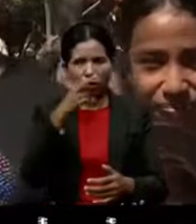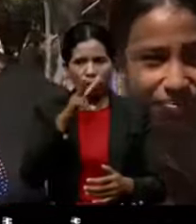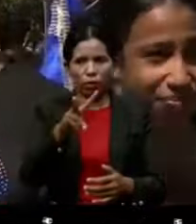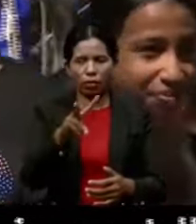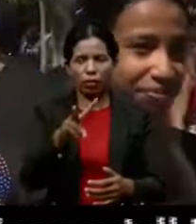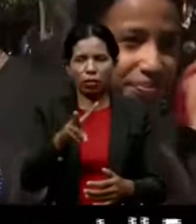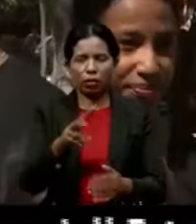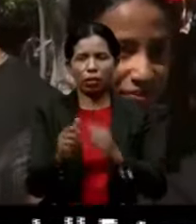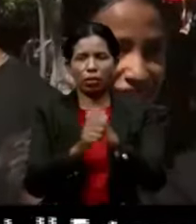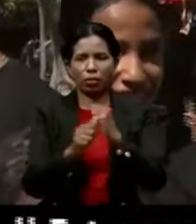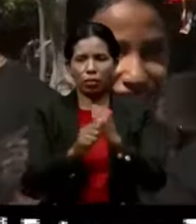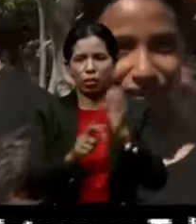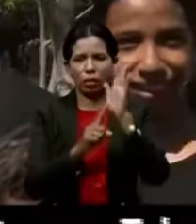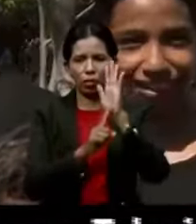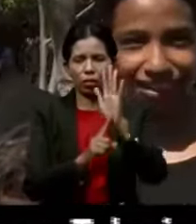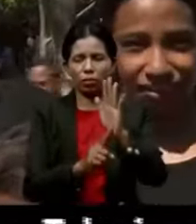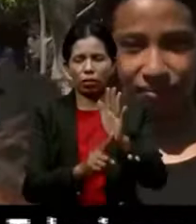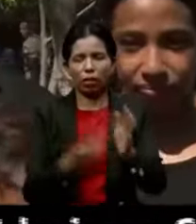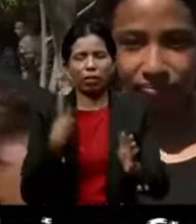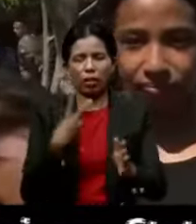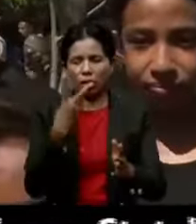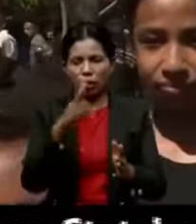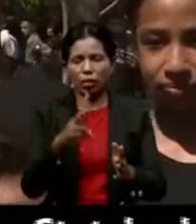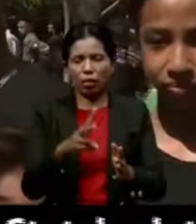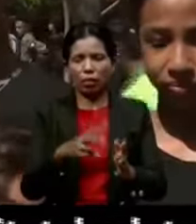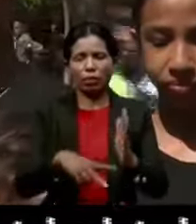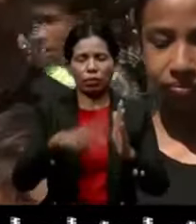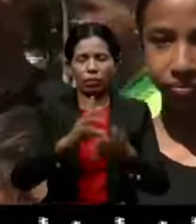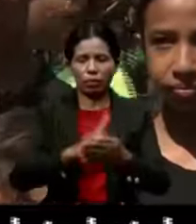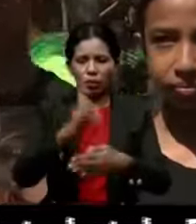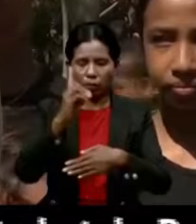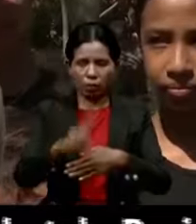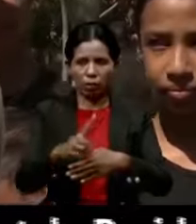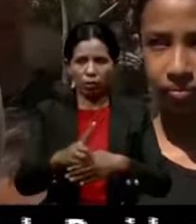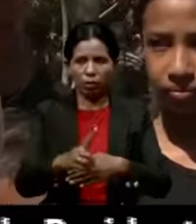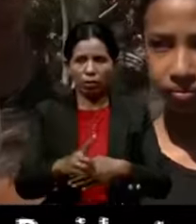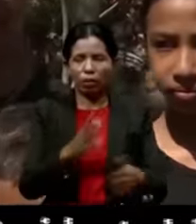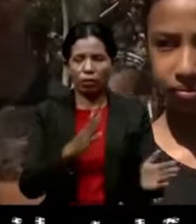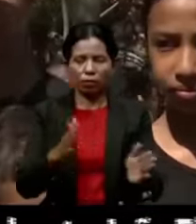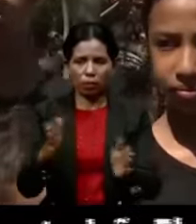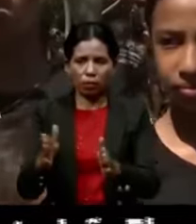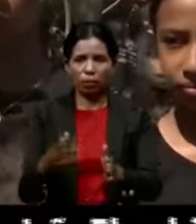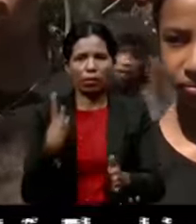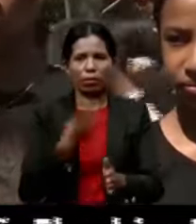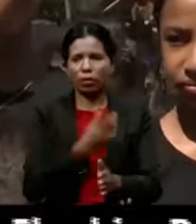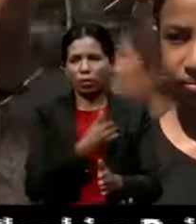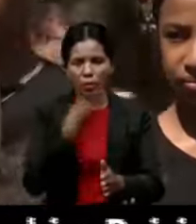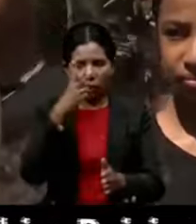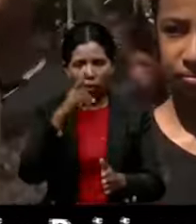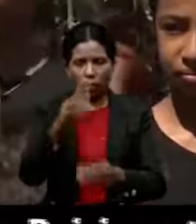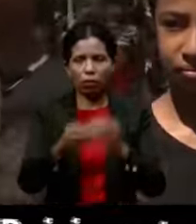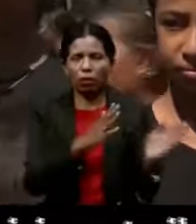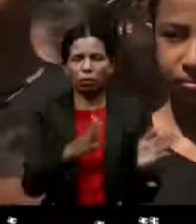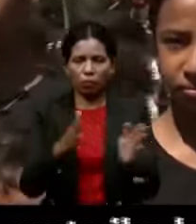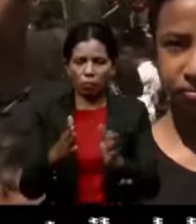non governo nia sama agora turu la itare ala daun. Agora si ia fase desenvolvimento, mas si ia proseso ngelarang itira kata kita. Kono ba